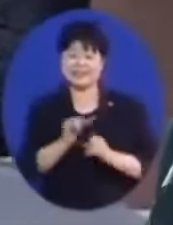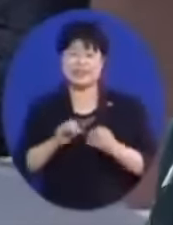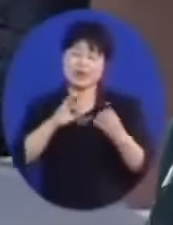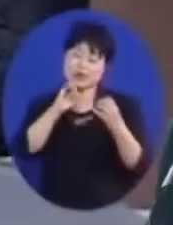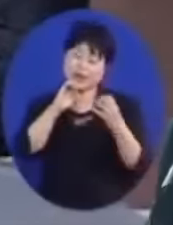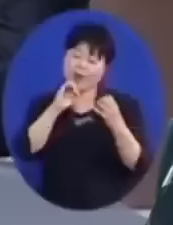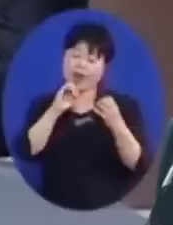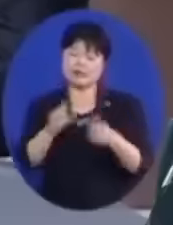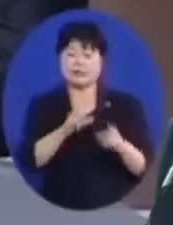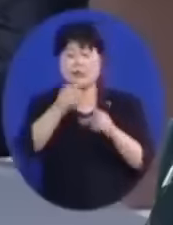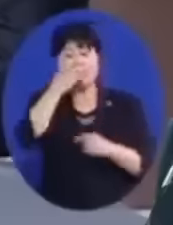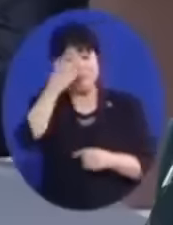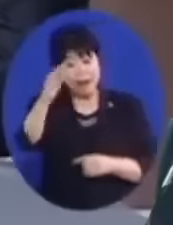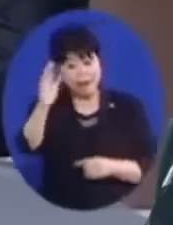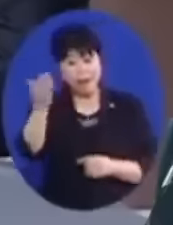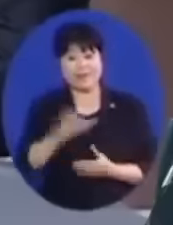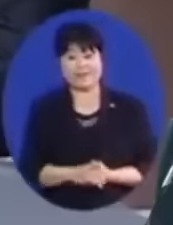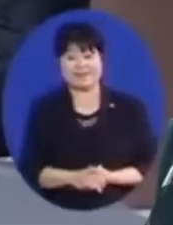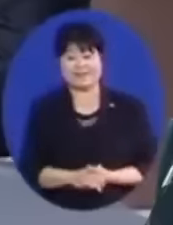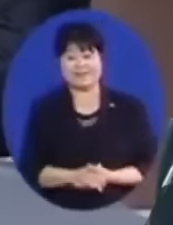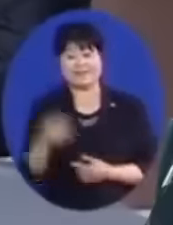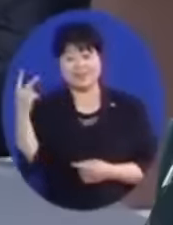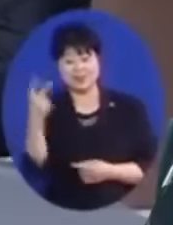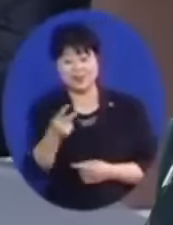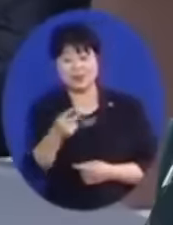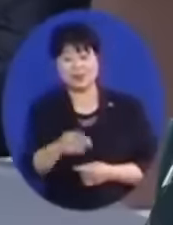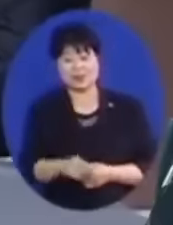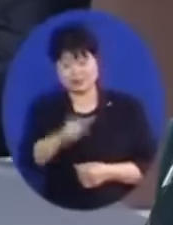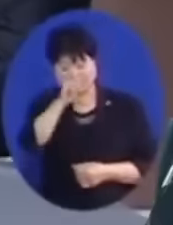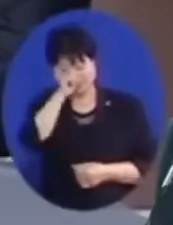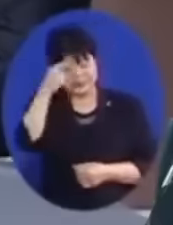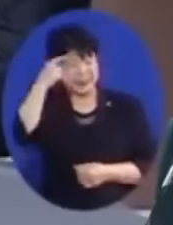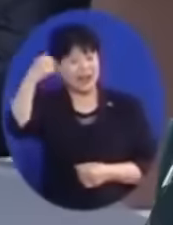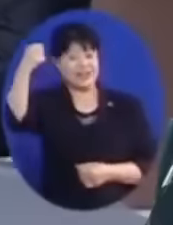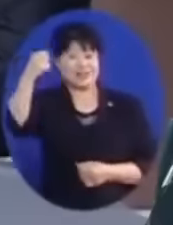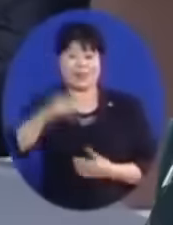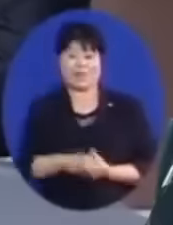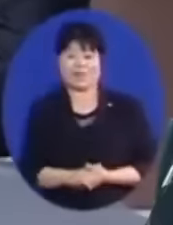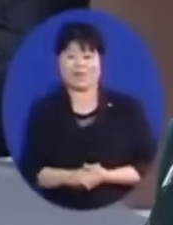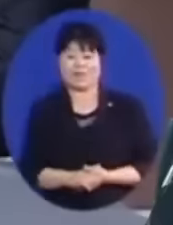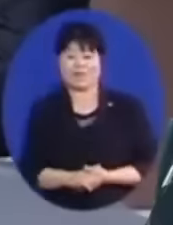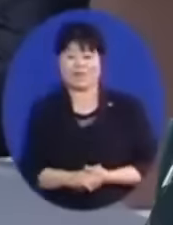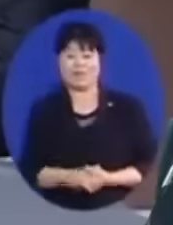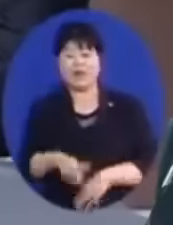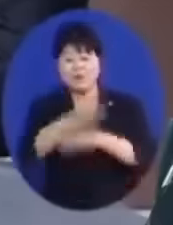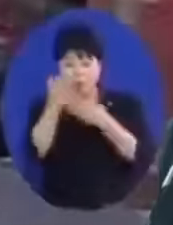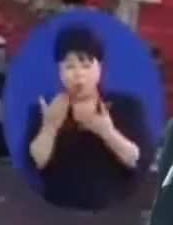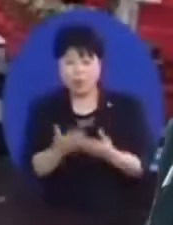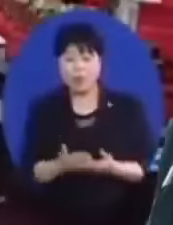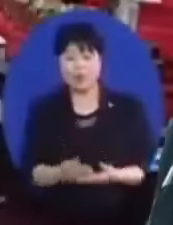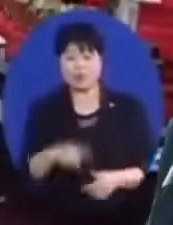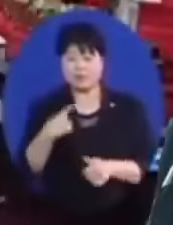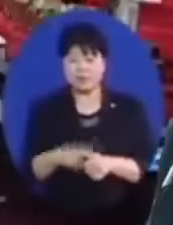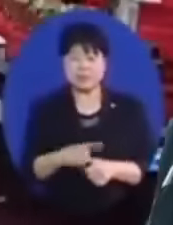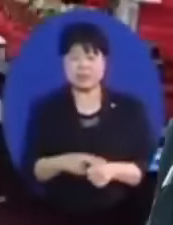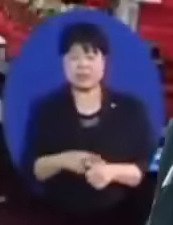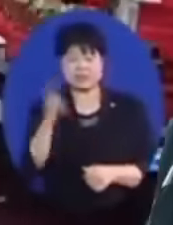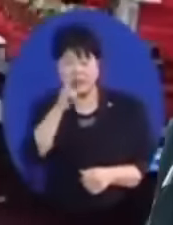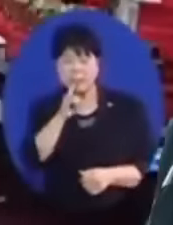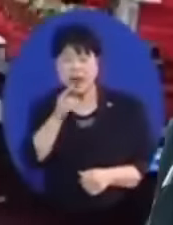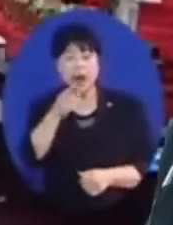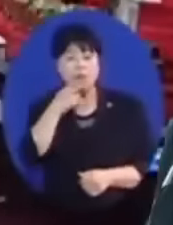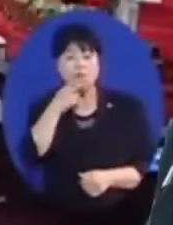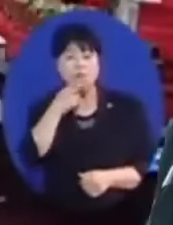하고 생활할 수 있는 것입니다. 그리고 긍정적인 삶의 자세를 갖게 되는 것입니다. 모든 것을 비평과 비난으로 보지